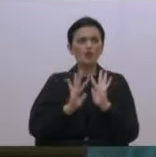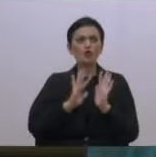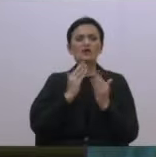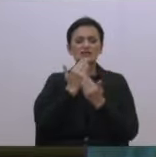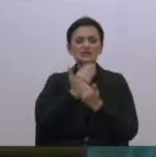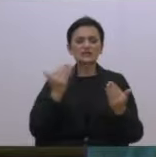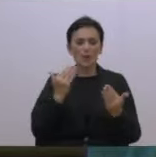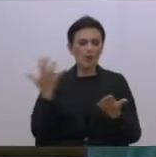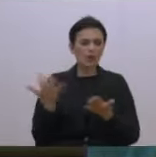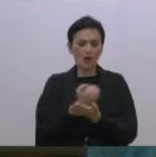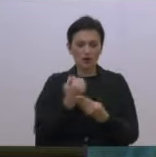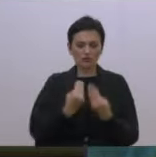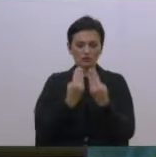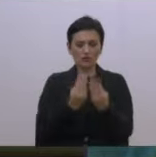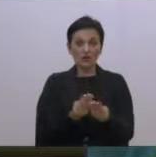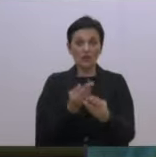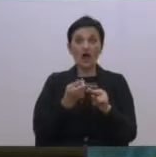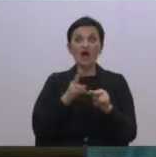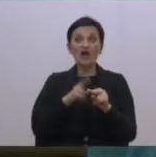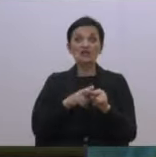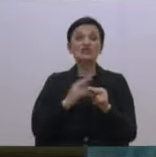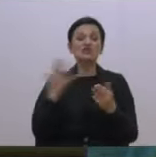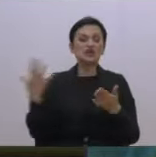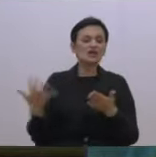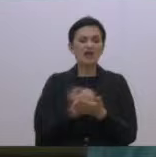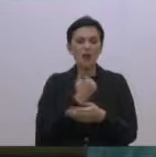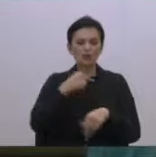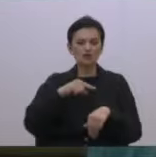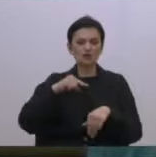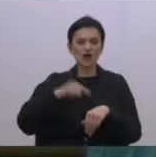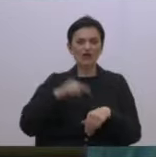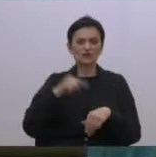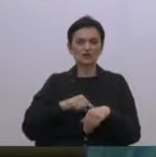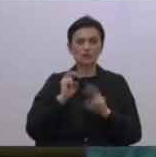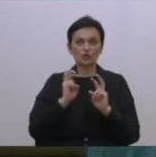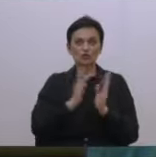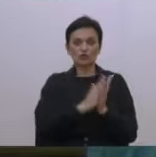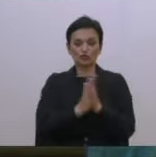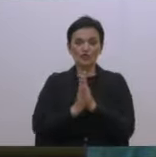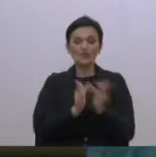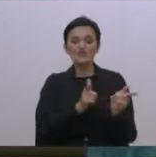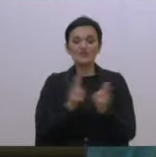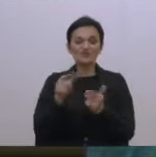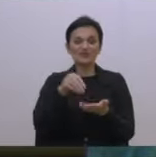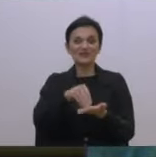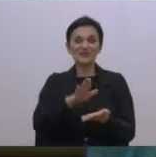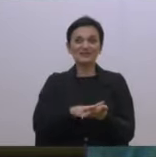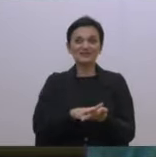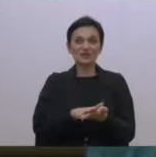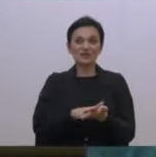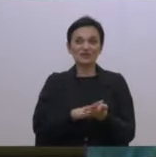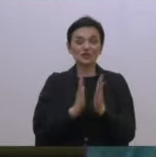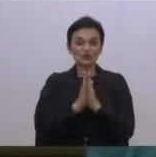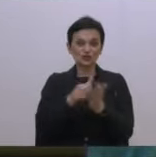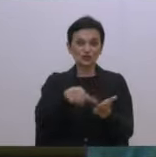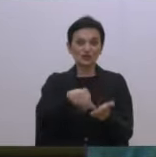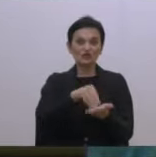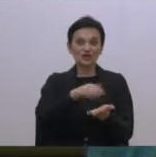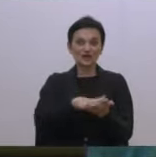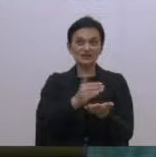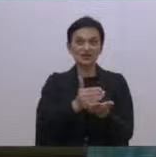გამარჯვება მოგვიტანა. ასე რომ აი ასეთი გამარჯვებული განწყობით ვთხოვთ, რომ მოემზადოთ რეგისტრაციისთვის. ვთხოვთ, ჩართოთ